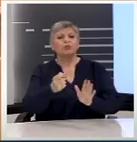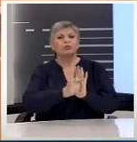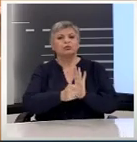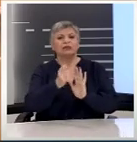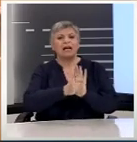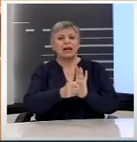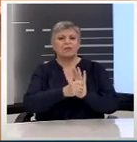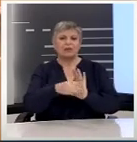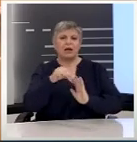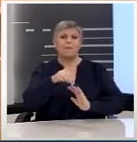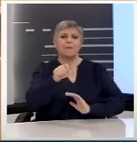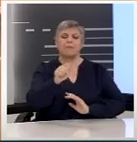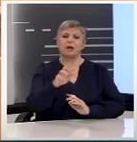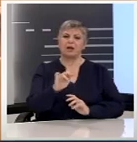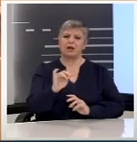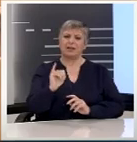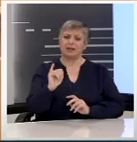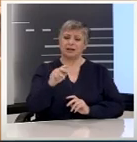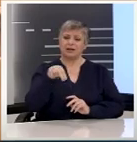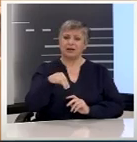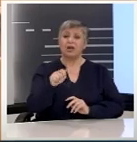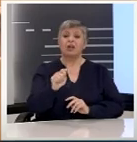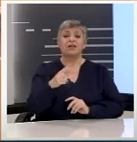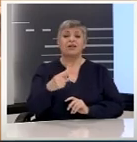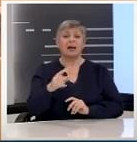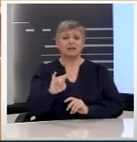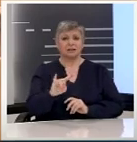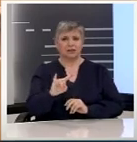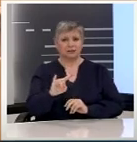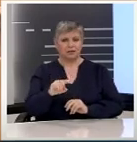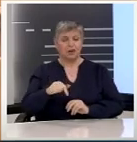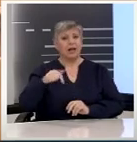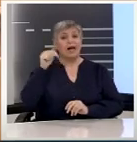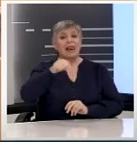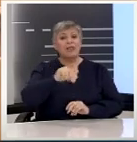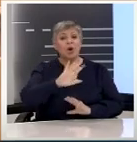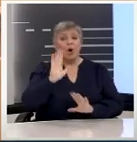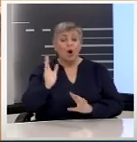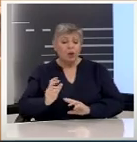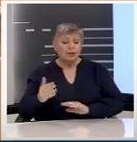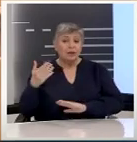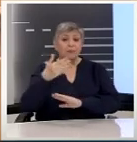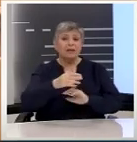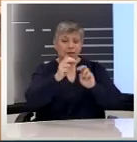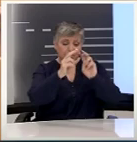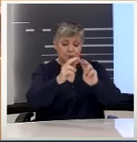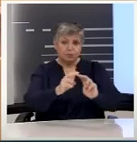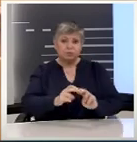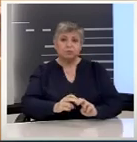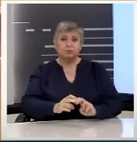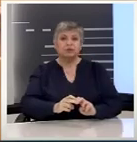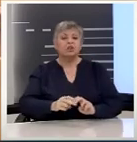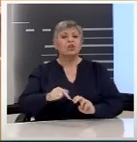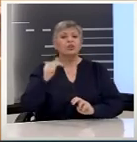γνωρίζω. Από εκείνου όμως του σημείου είχαμε πυρομαδών από τον τύπο που ελέγχει ο κύριος Μαρινάκης